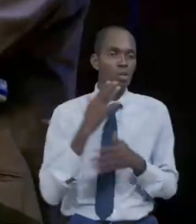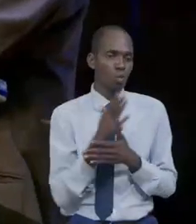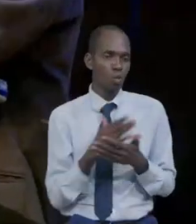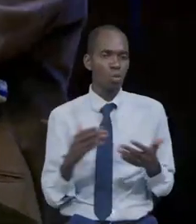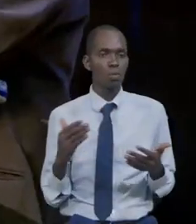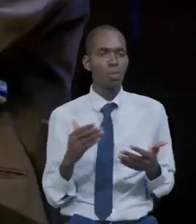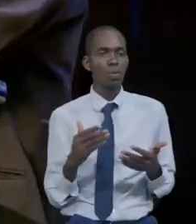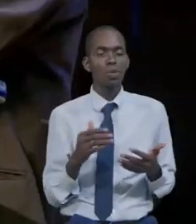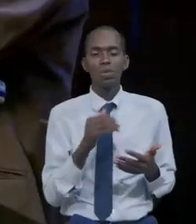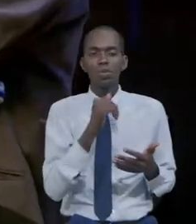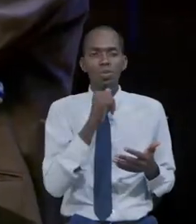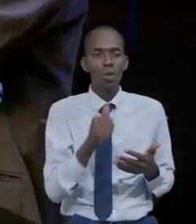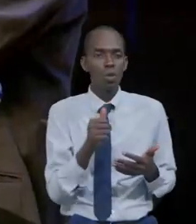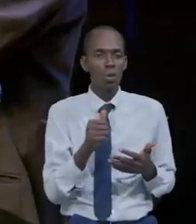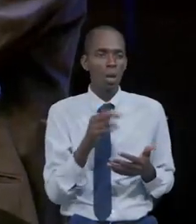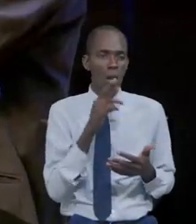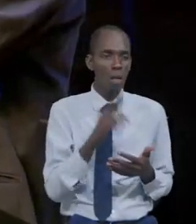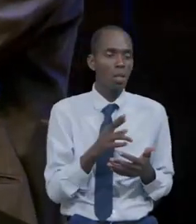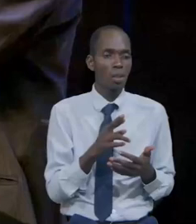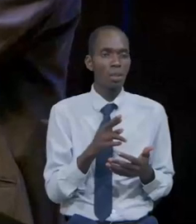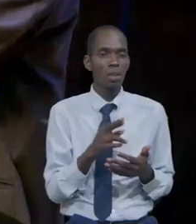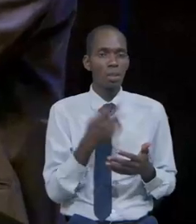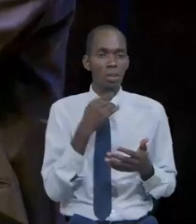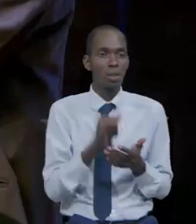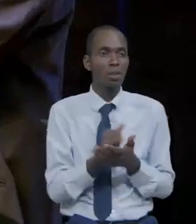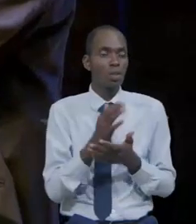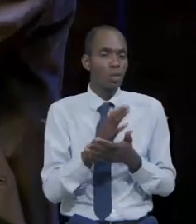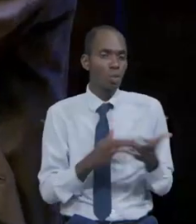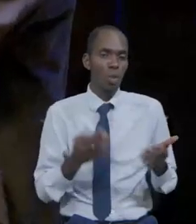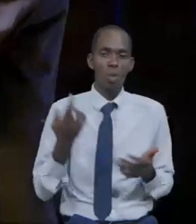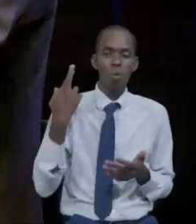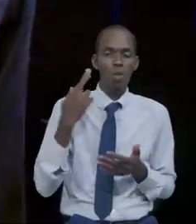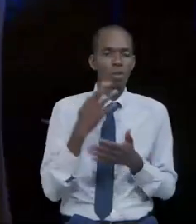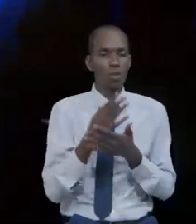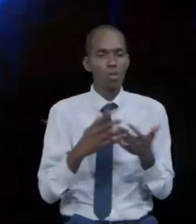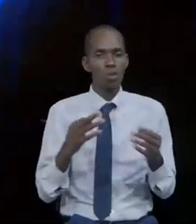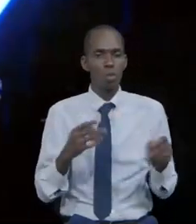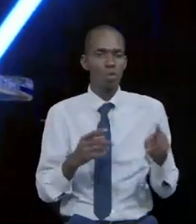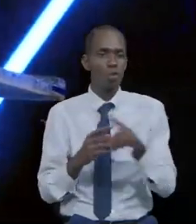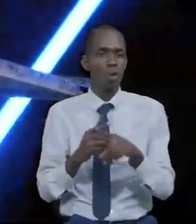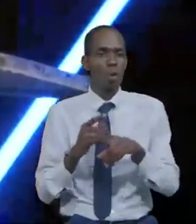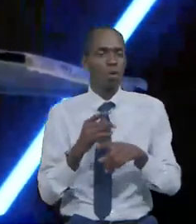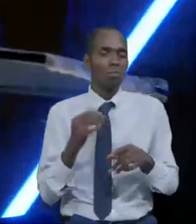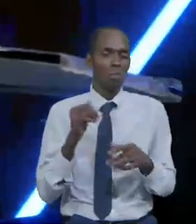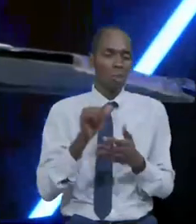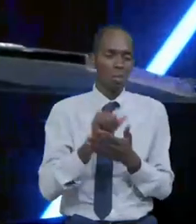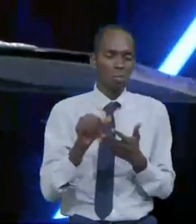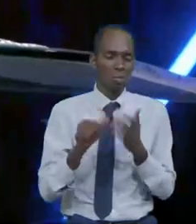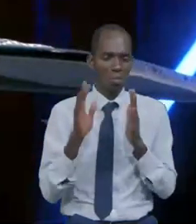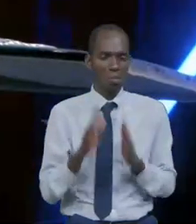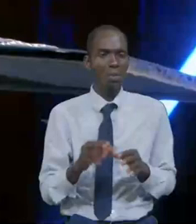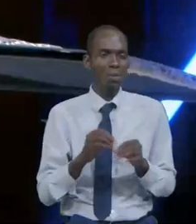vous, pas sont, pas être, et c'est là ce que vous étiez, quelques-uns de vous dans le